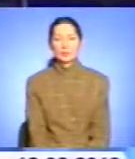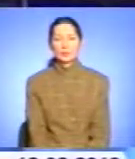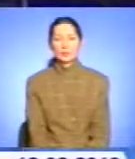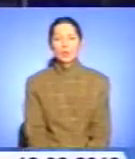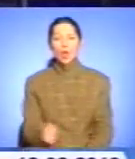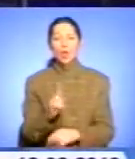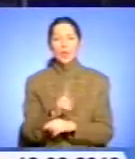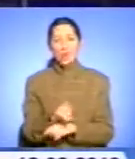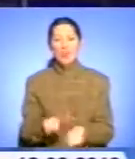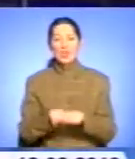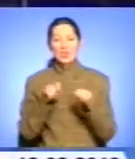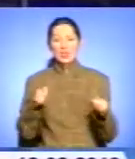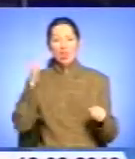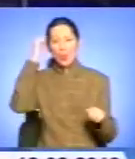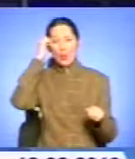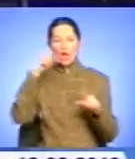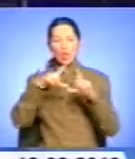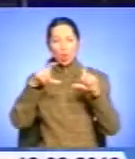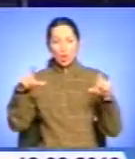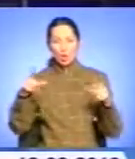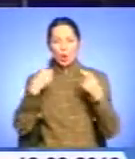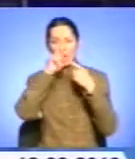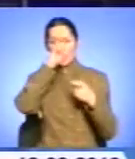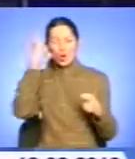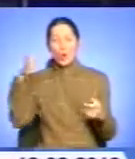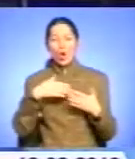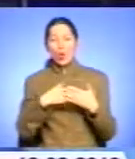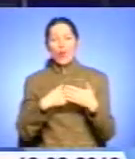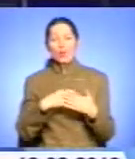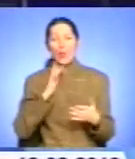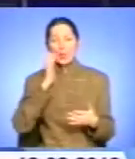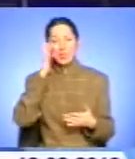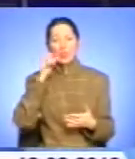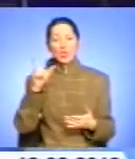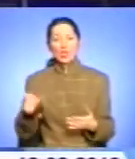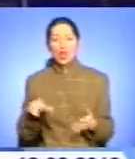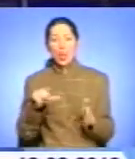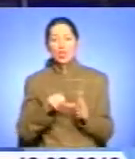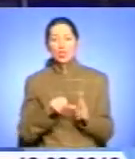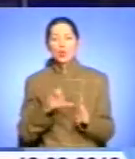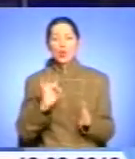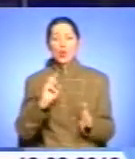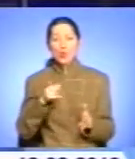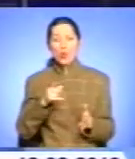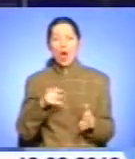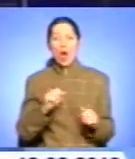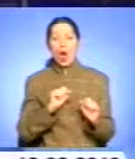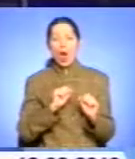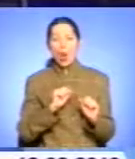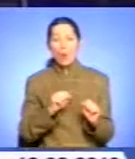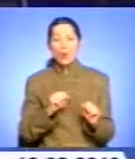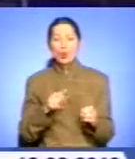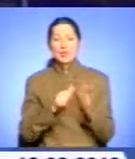У Тернополі відкрито меморіальну дошку відомому громадському і політичному діячеві, учаснику руху опору 60-90-х